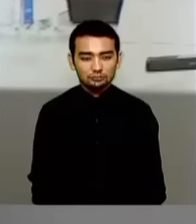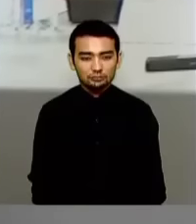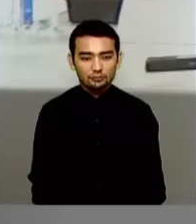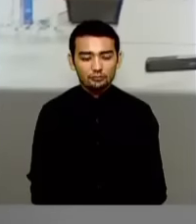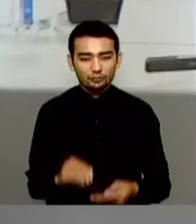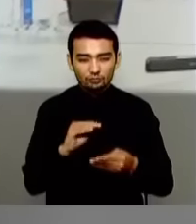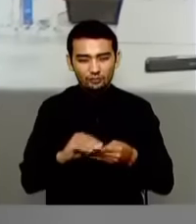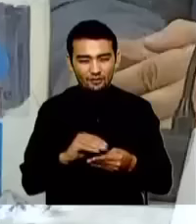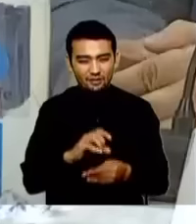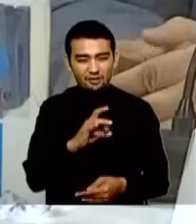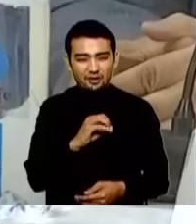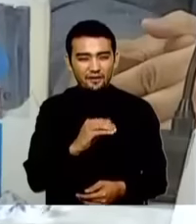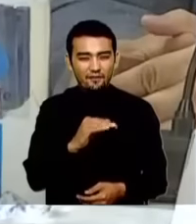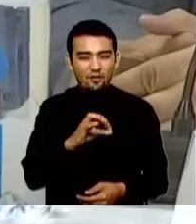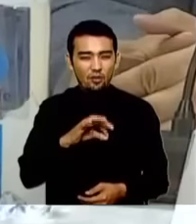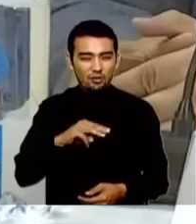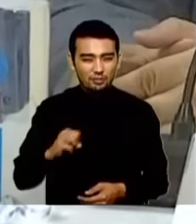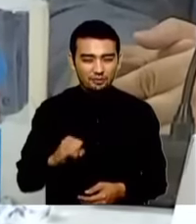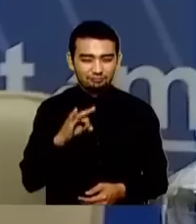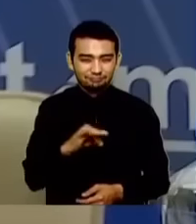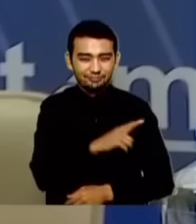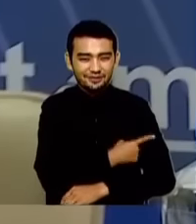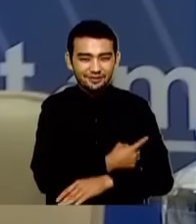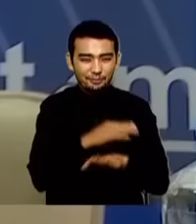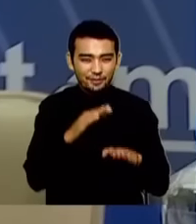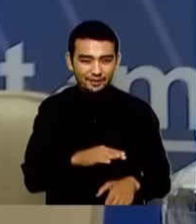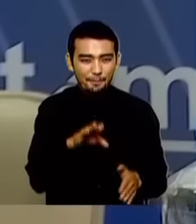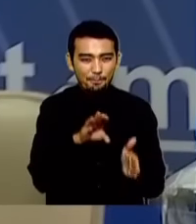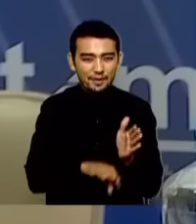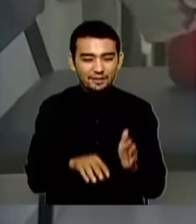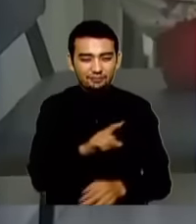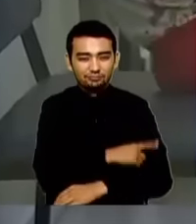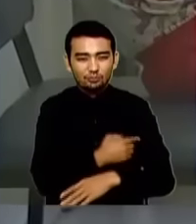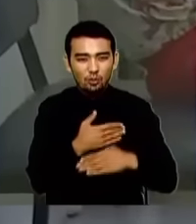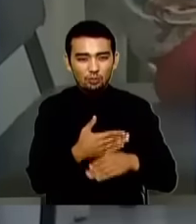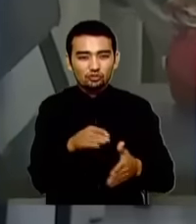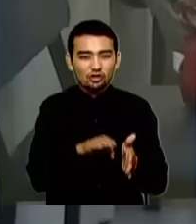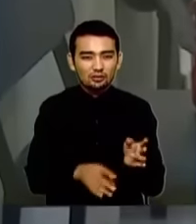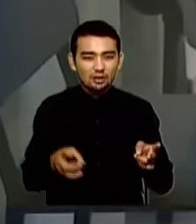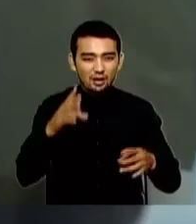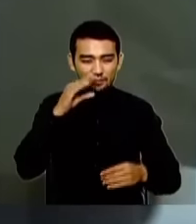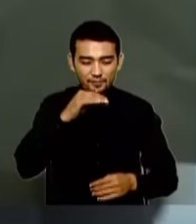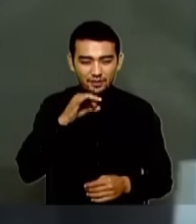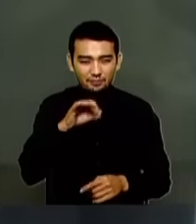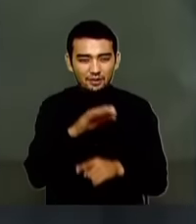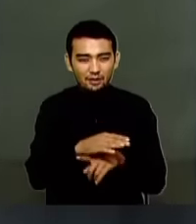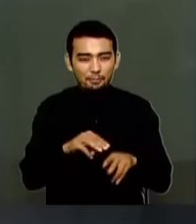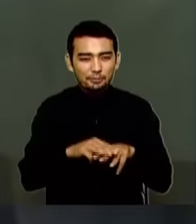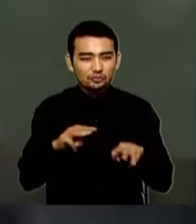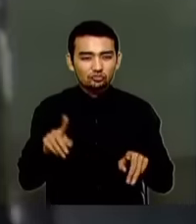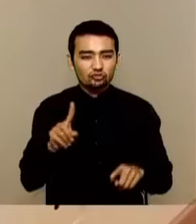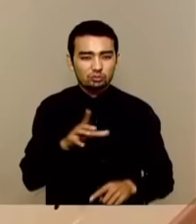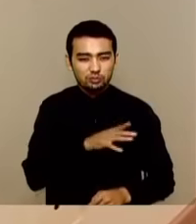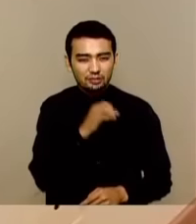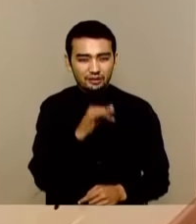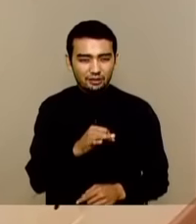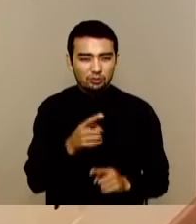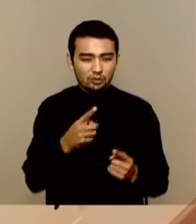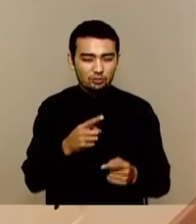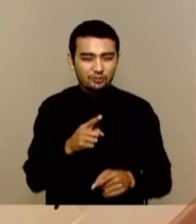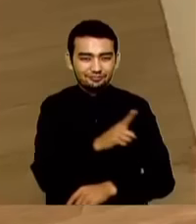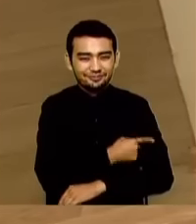Опять реформы? Частные клиники заявили, что пациенты могут остаться без медицинской помощи. О каком приказе Минздрава идет речь? Почему дневной